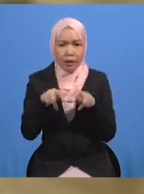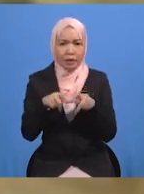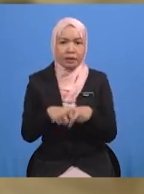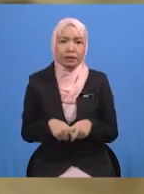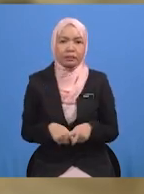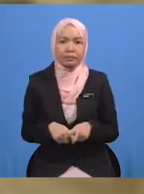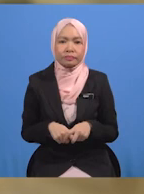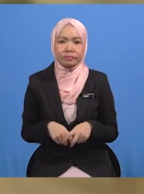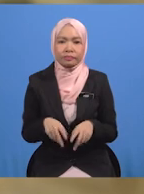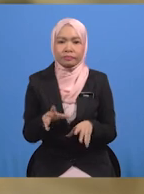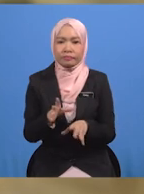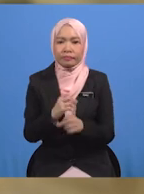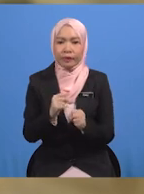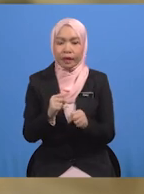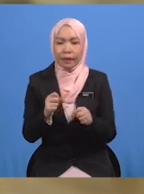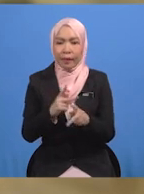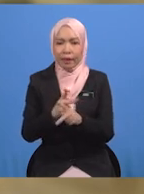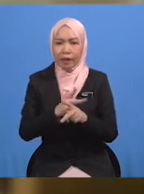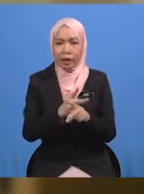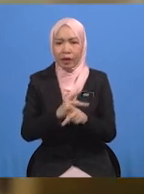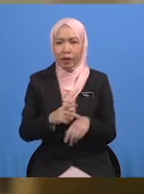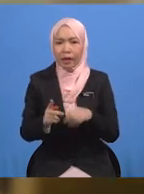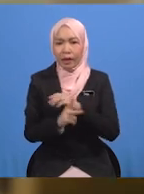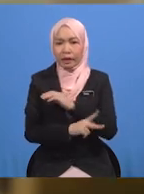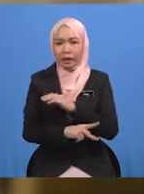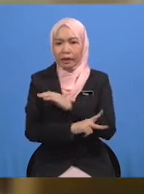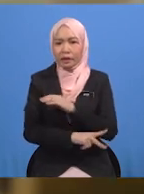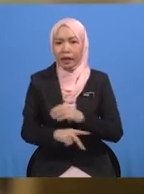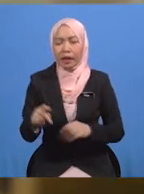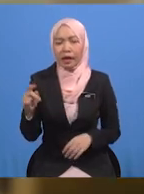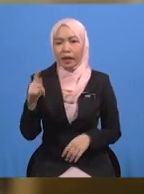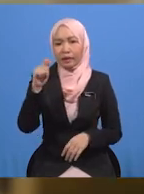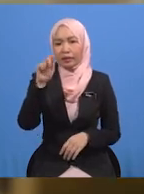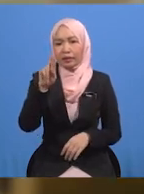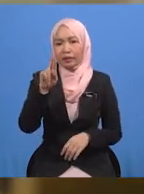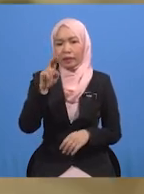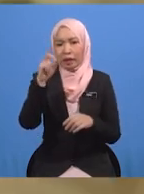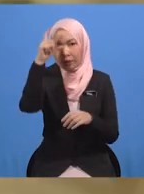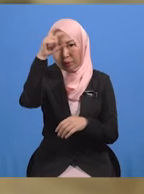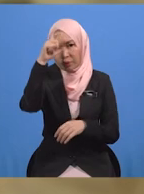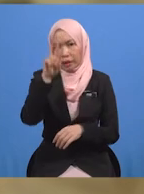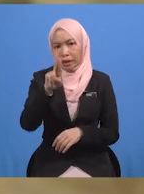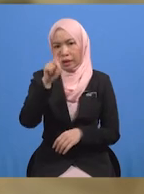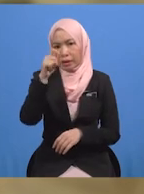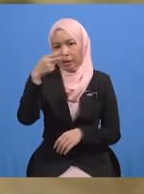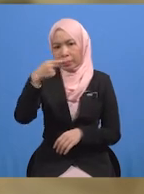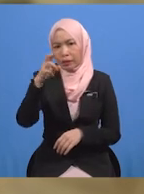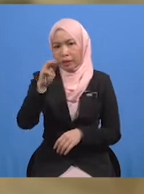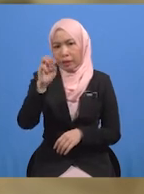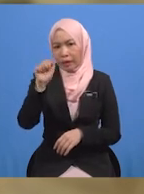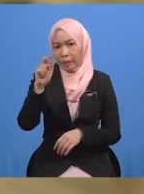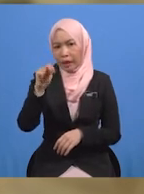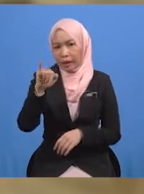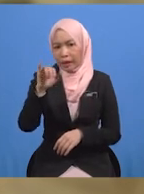daripada kawalan kerajaan Turki Uthmaniyah. Menjelang abad ke-19 Masihi, Kerajaan Turki